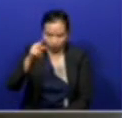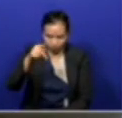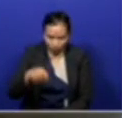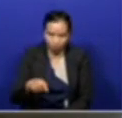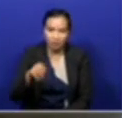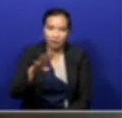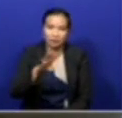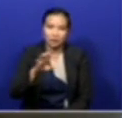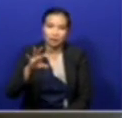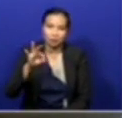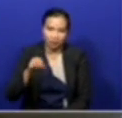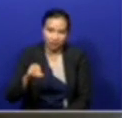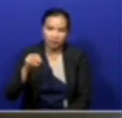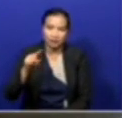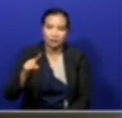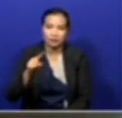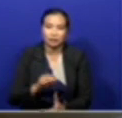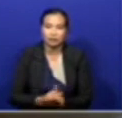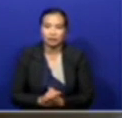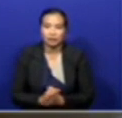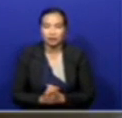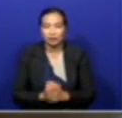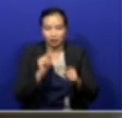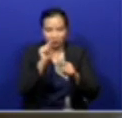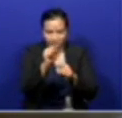22,491 รายคิดเป็นร้อยละ